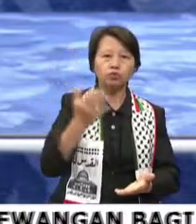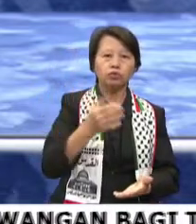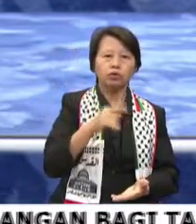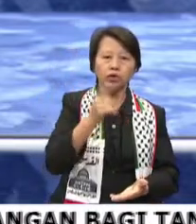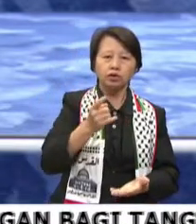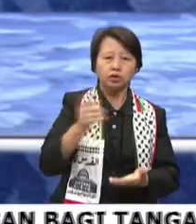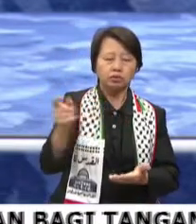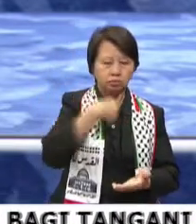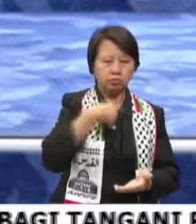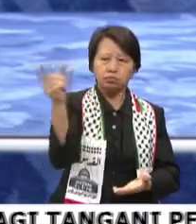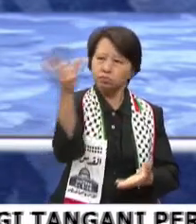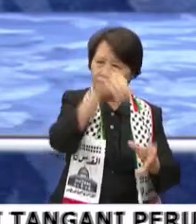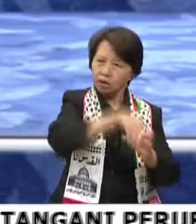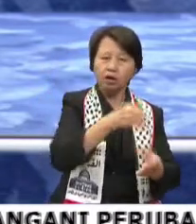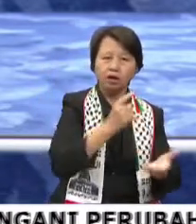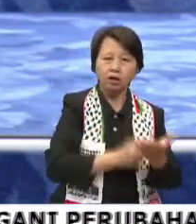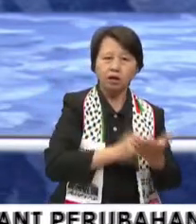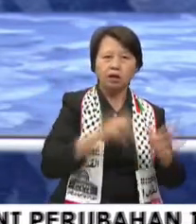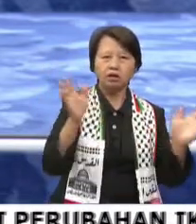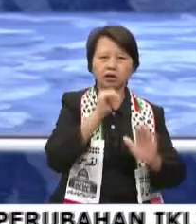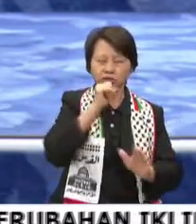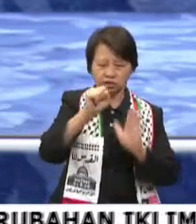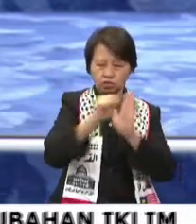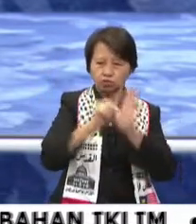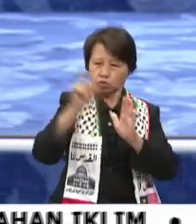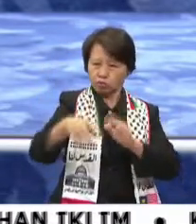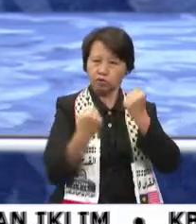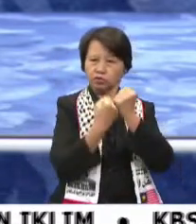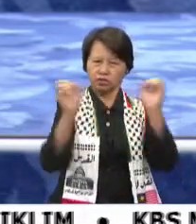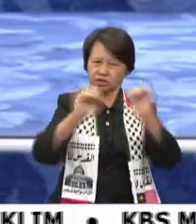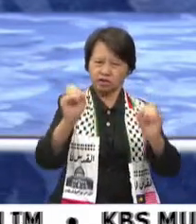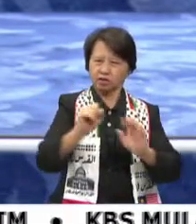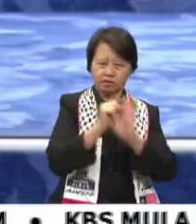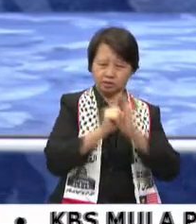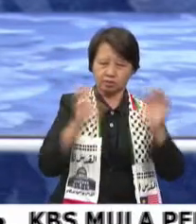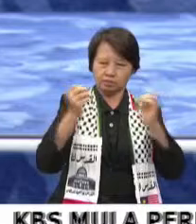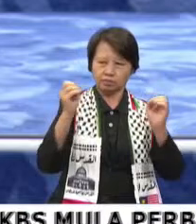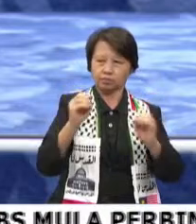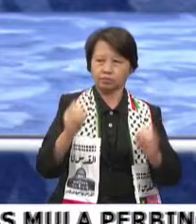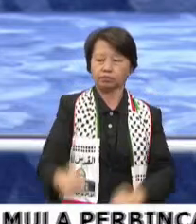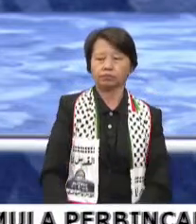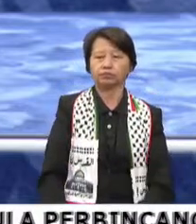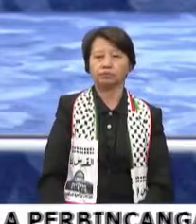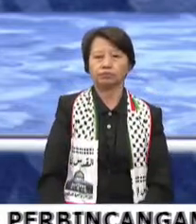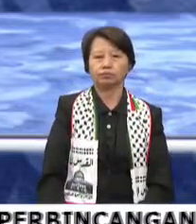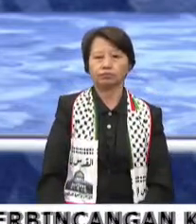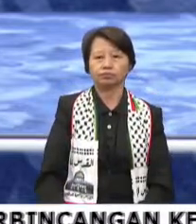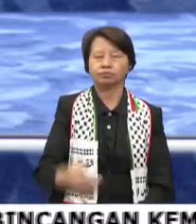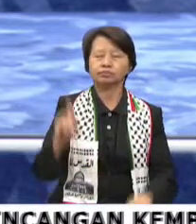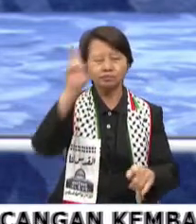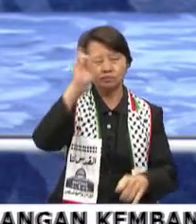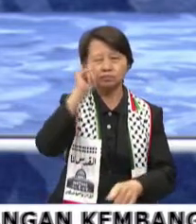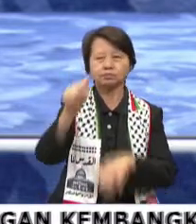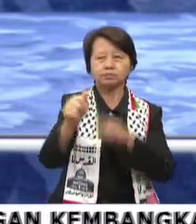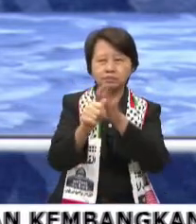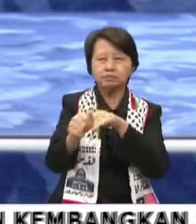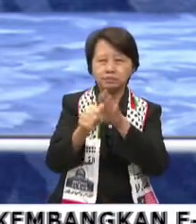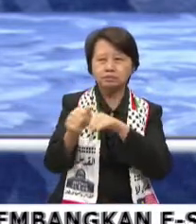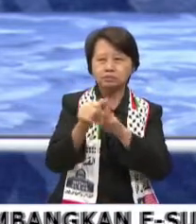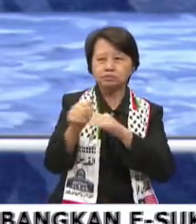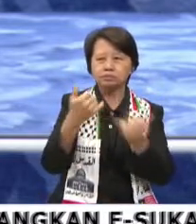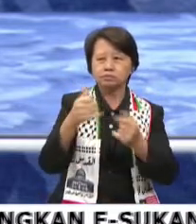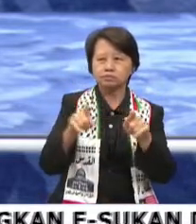dalam rundingan saya tak kata syaratnya mesti sokong perdana menteri atau jilat Perdana Menteri seperti kamu jilat sebagai Perangai